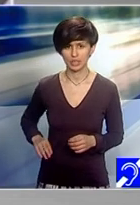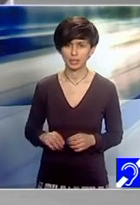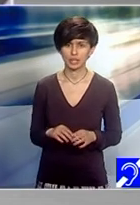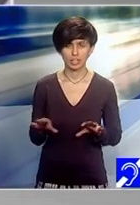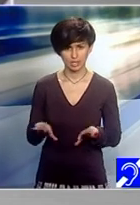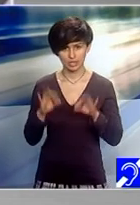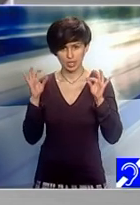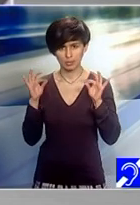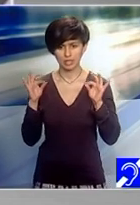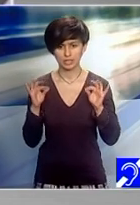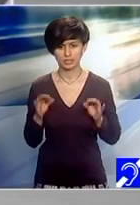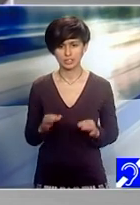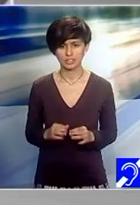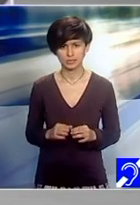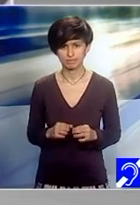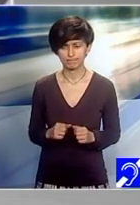găsit